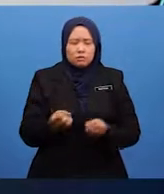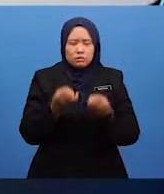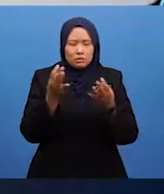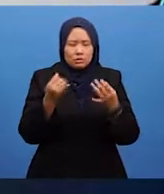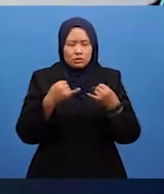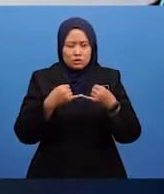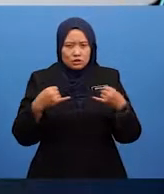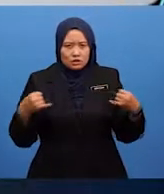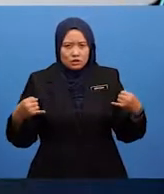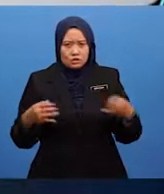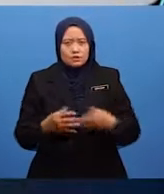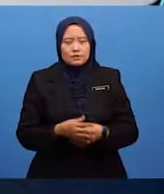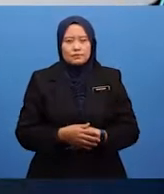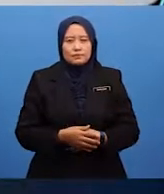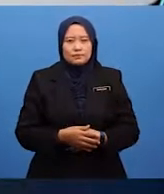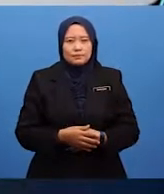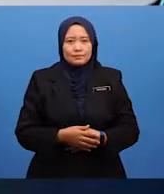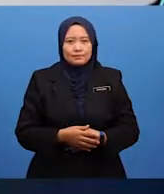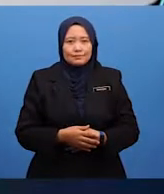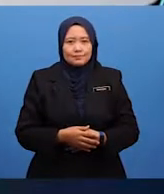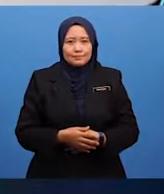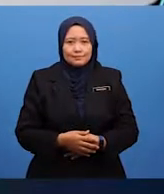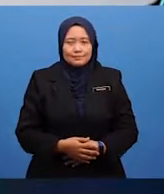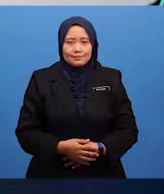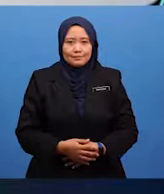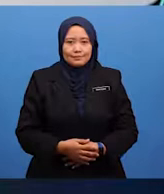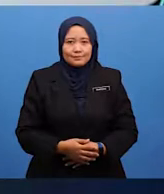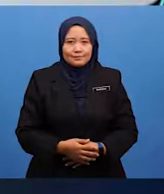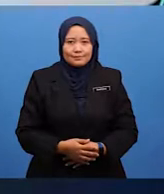ujuran ortho ortografik ortom-ortom